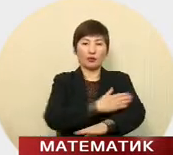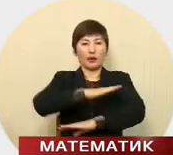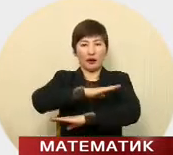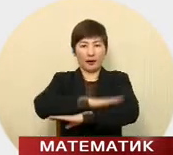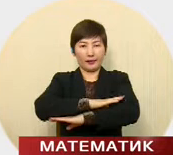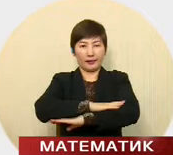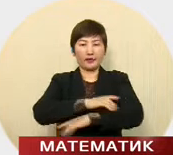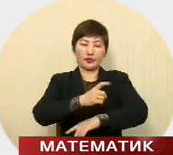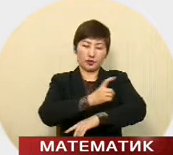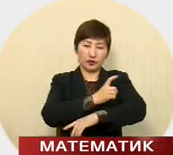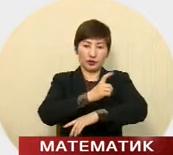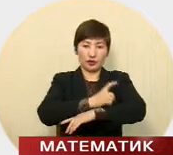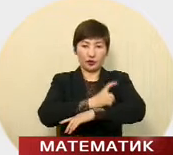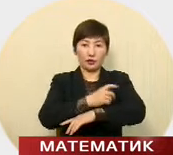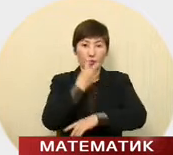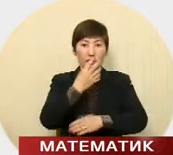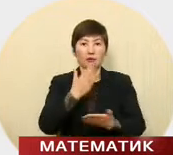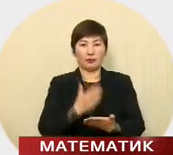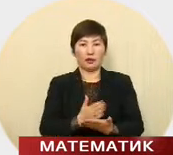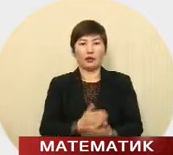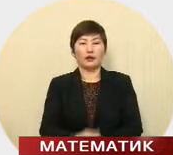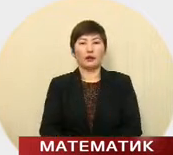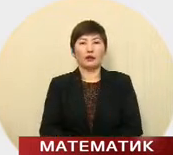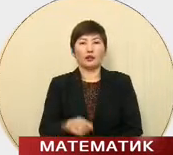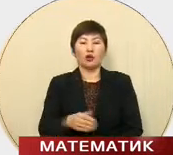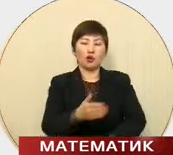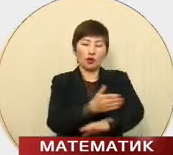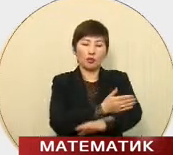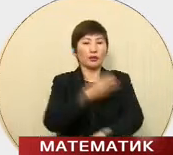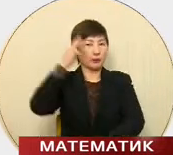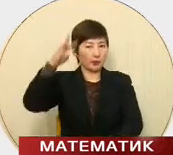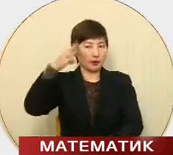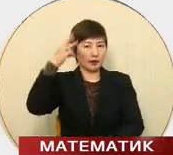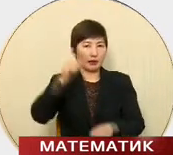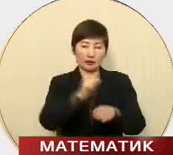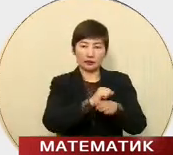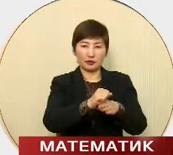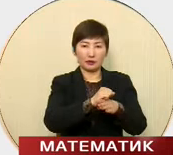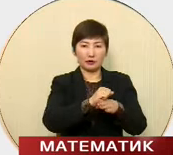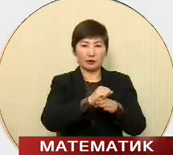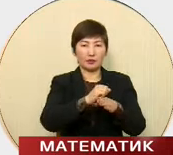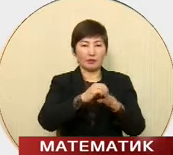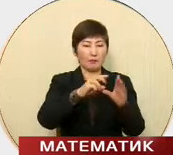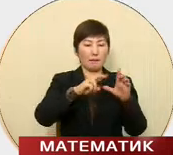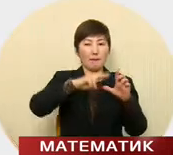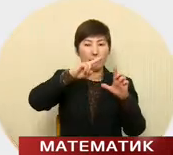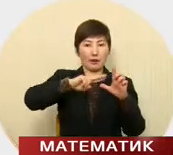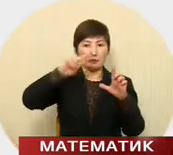болон өмнөх хичээлдөр л авч утсан байгаа. За тийм болохоор өмнөх мэдлэгээ баттгаад бүгдээрээ багнын диаграммаа